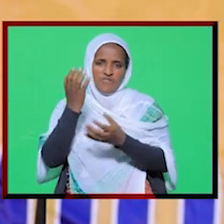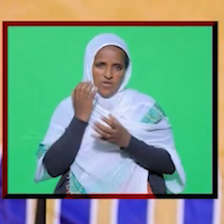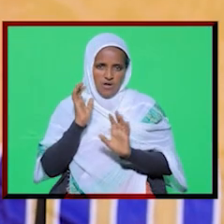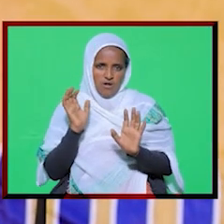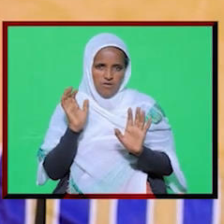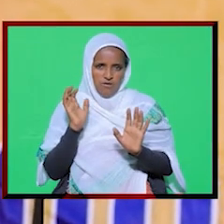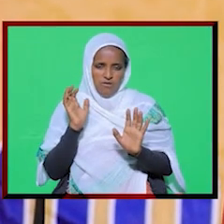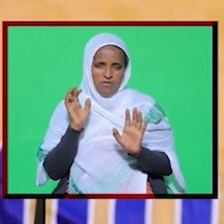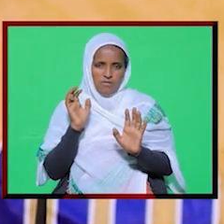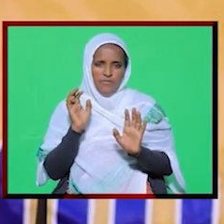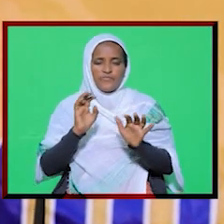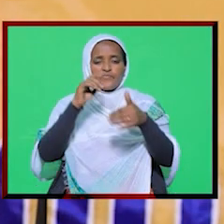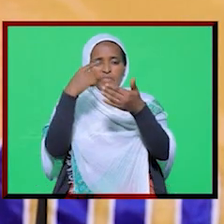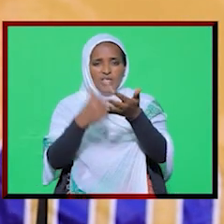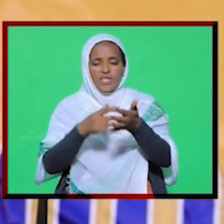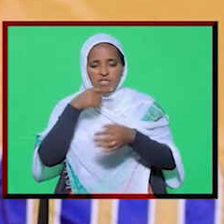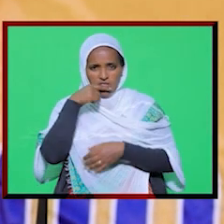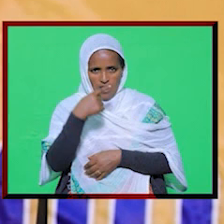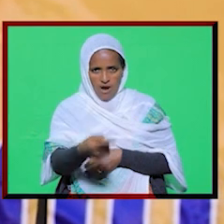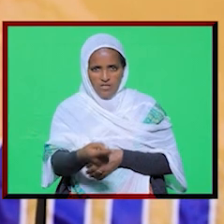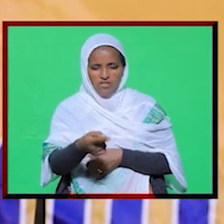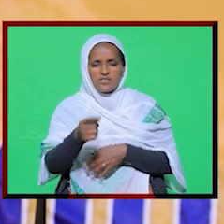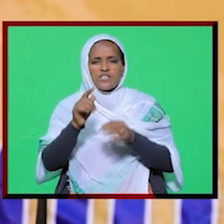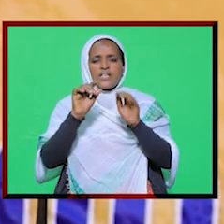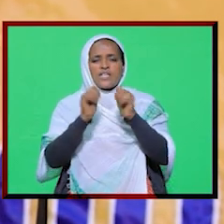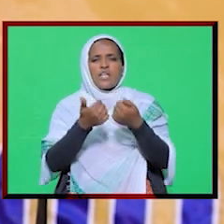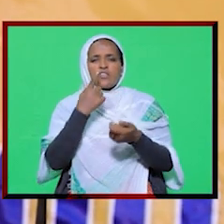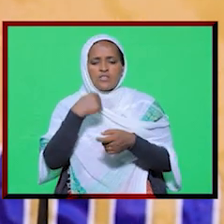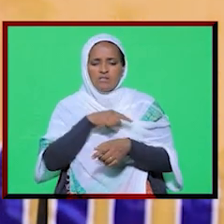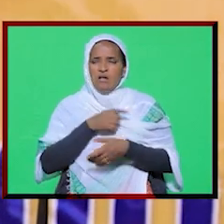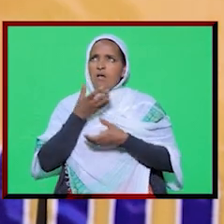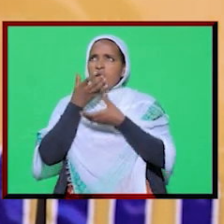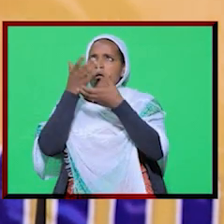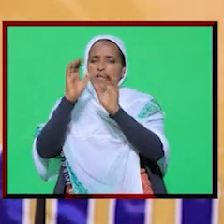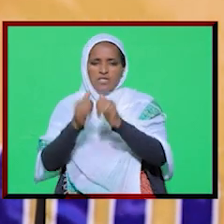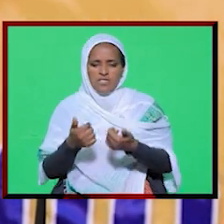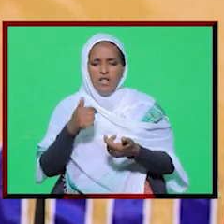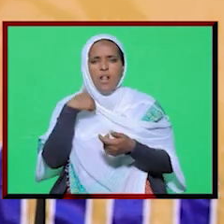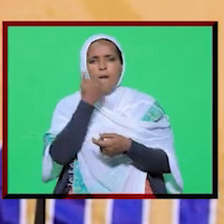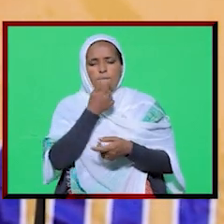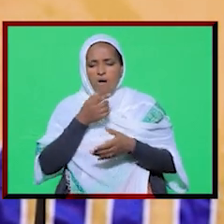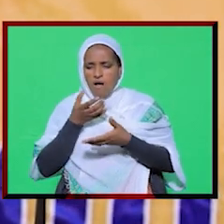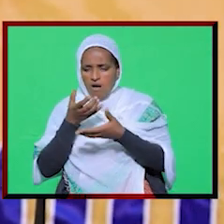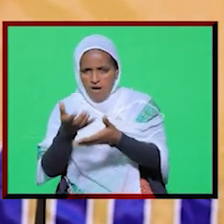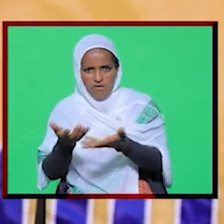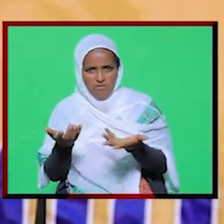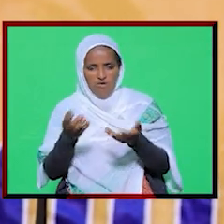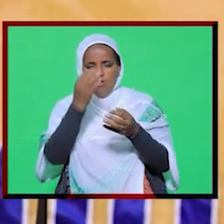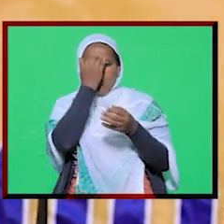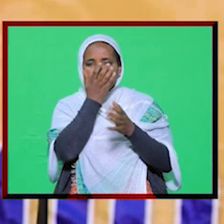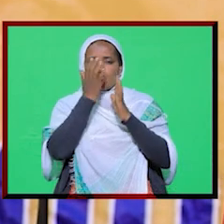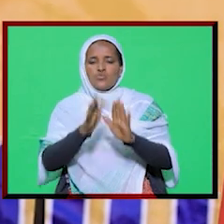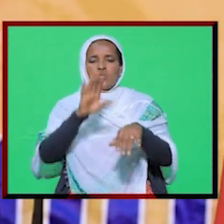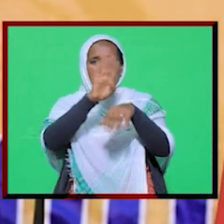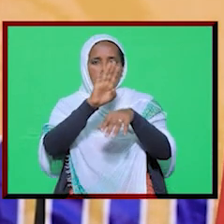እግዚአብሔር ይፈልጋል። ይህንን ካልን እንዴት ነው የምንናዘዘው? ለማን ነው የምንናዘዘው? በኦርቶዶክሳዊት